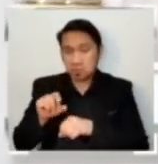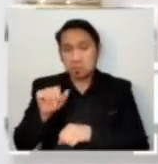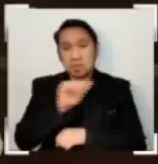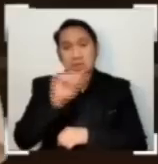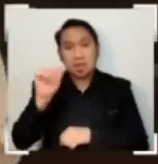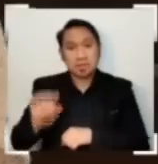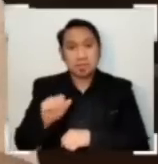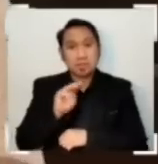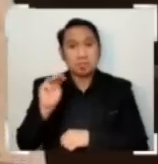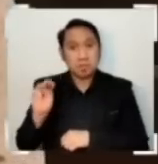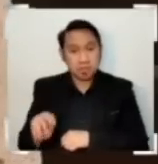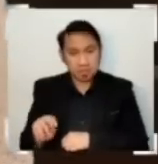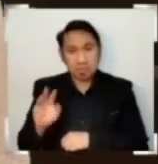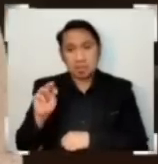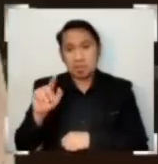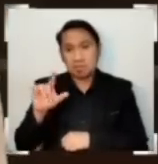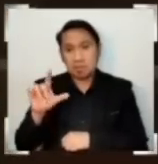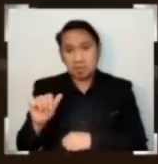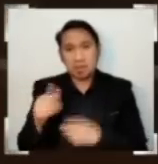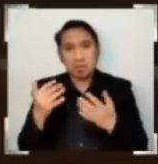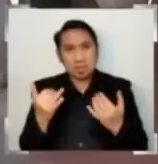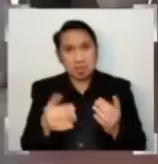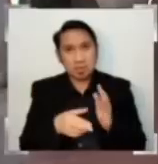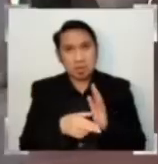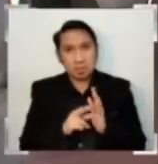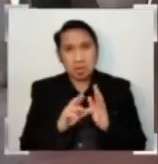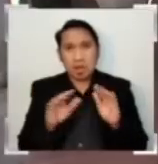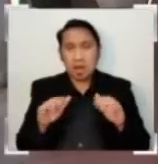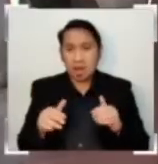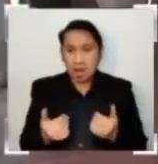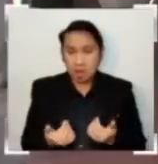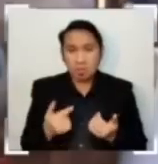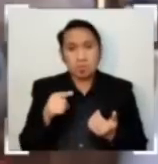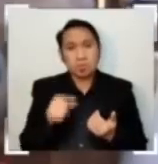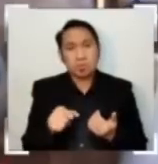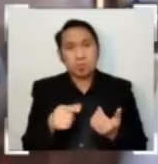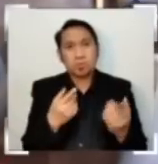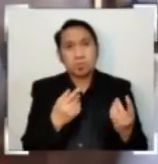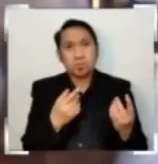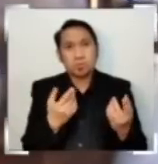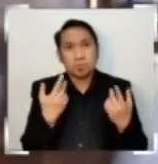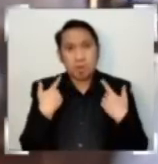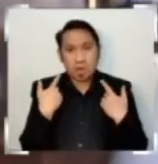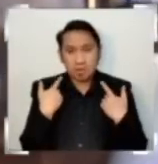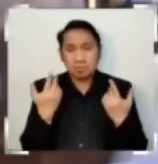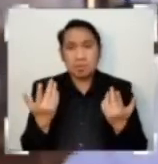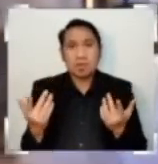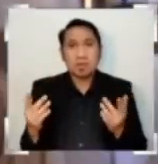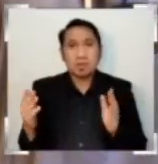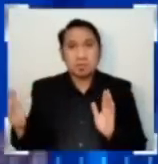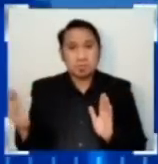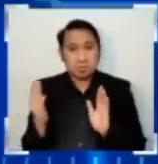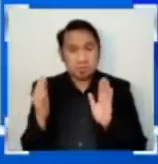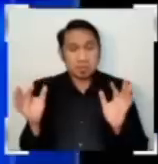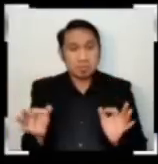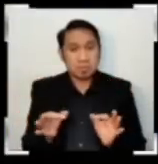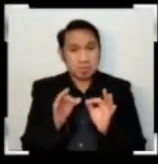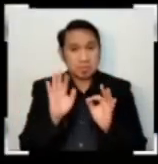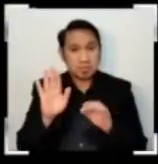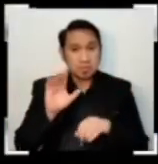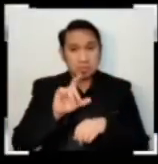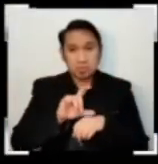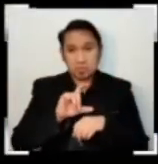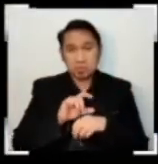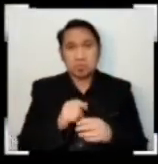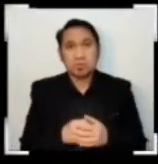Manila na pag-aralan kung gaano kadalas ang pagpapatupad ng virtual masses sa kani-kanilang parokya. Sa